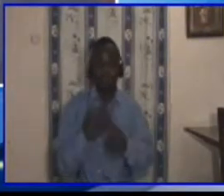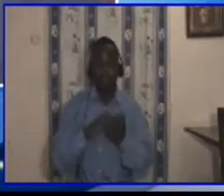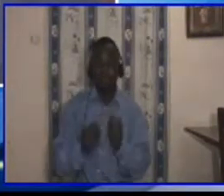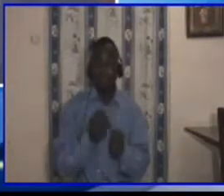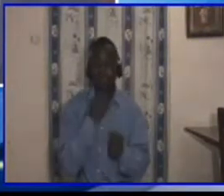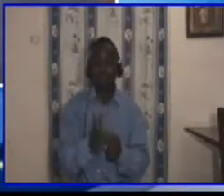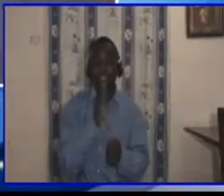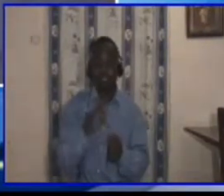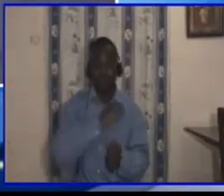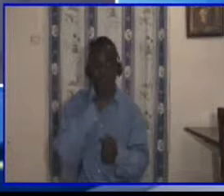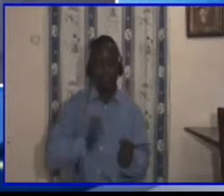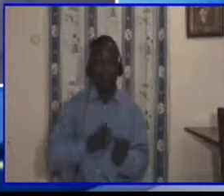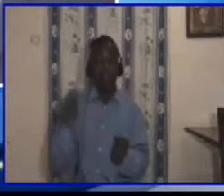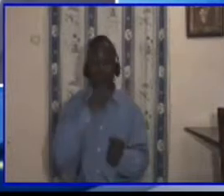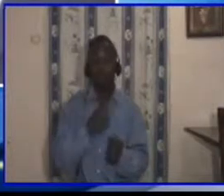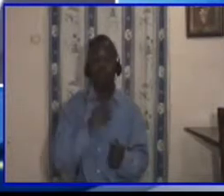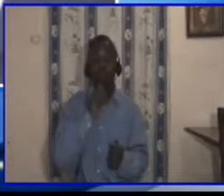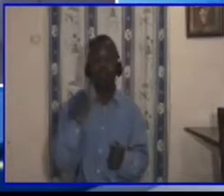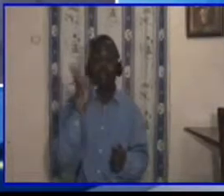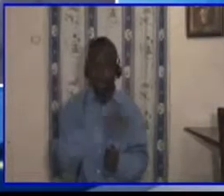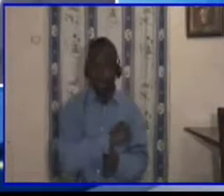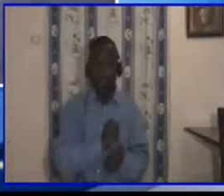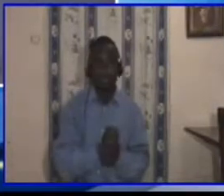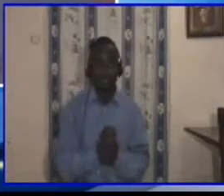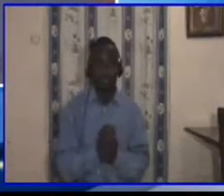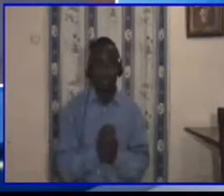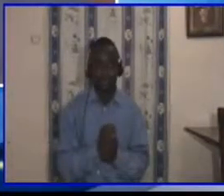dico la verità io non mento